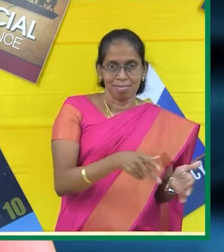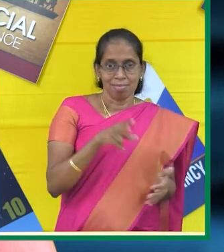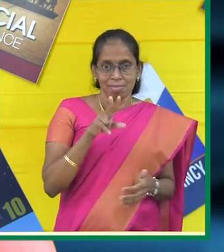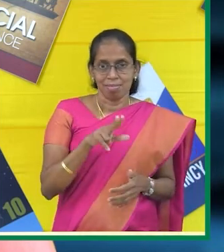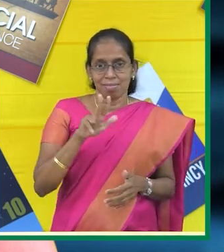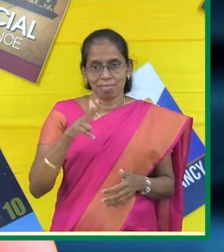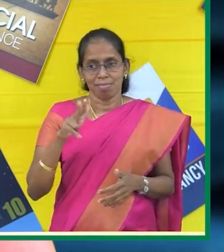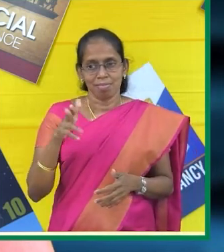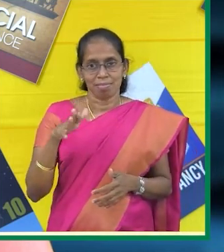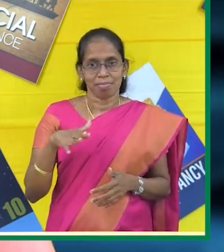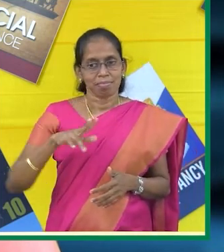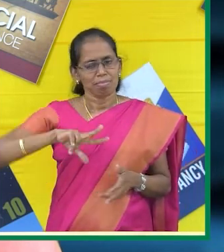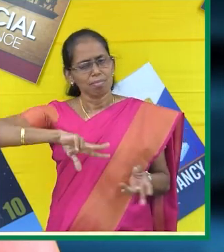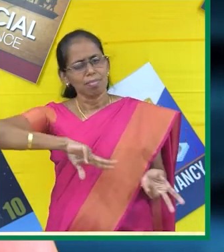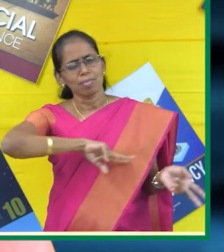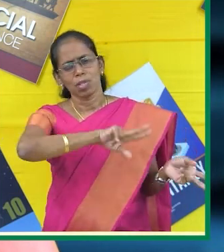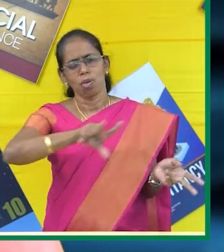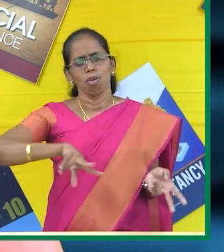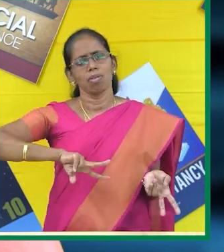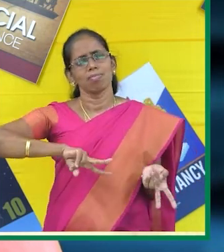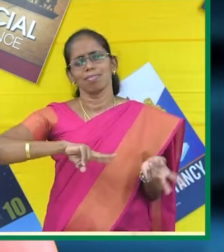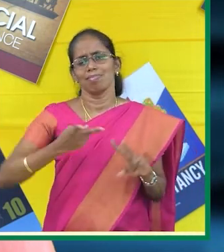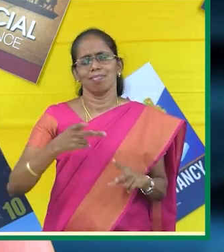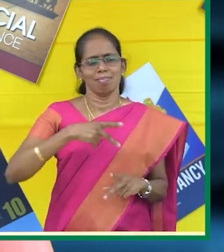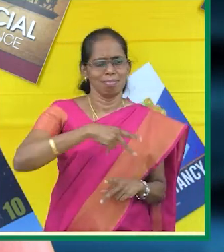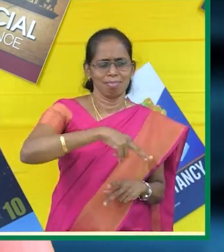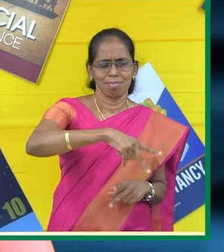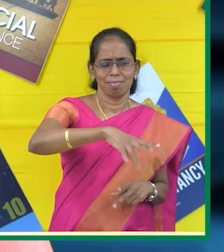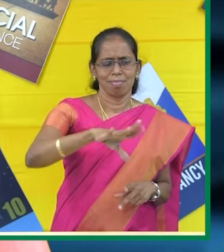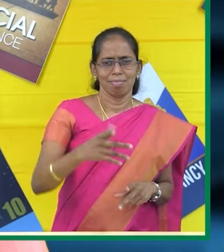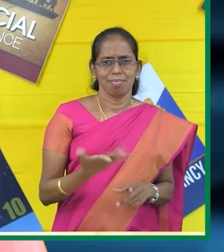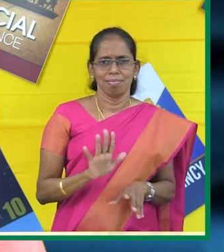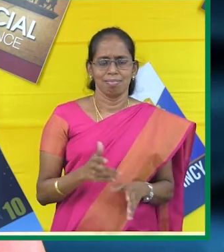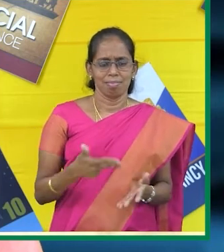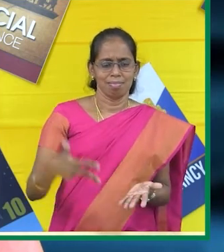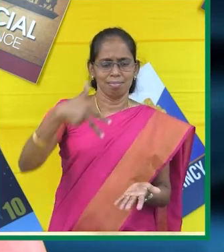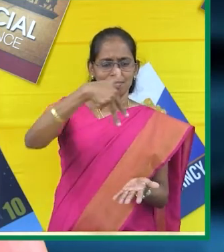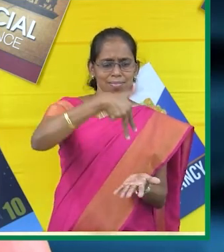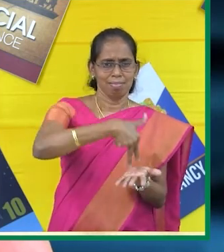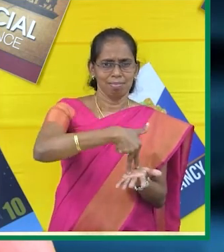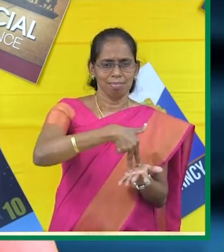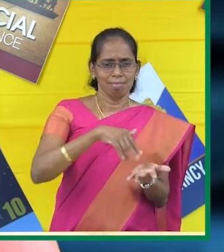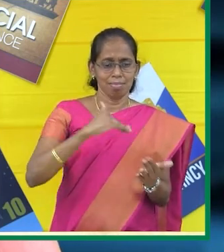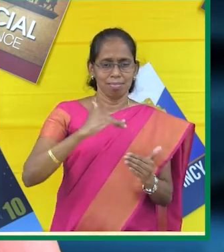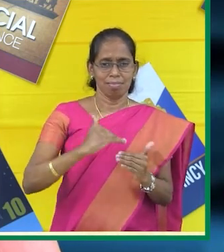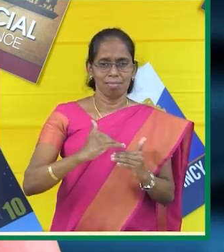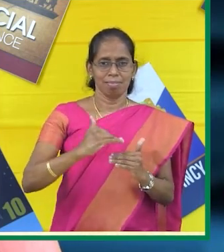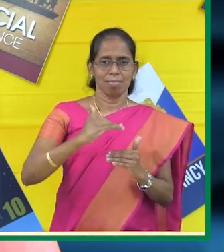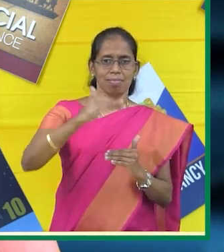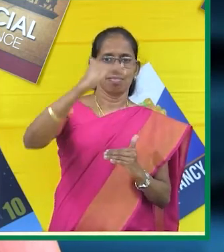2889 என்ன சொல்கிறார்கள், அவை எல்லாமே மனிதர்கள் நடக்க வேண்டியதில்லை, மனிதர்கள் அந்த நடைபாதையில் ஏறி நின்று கொண்டாலே